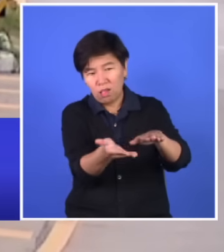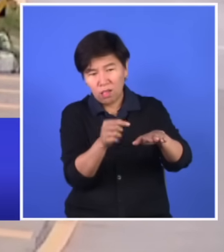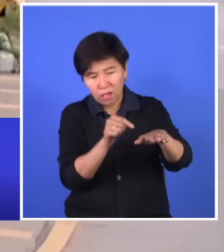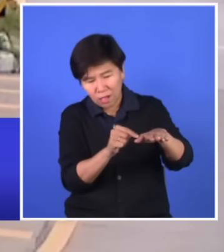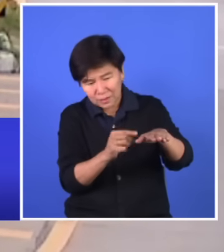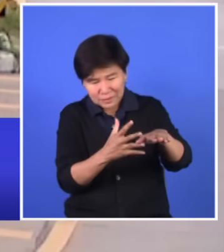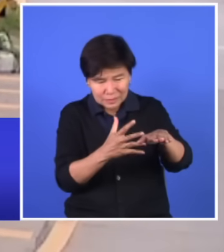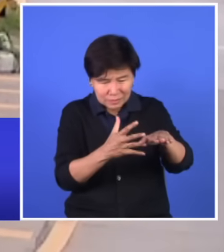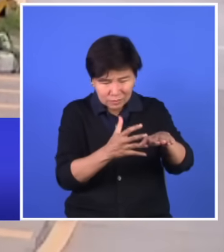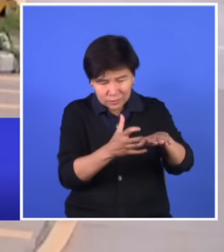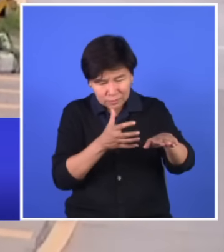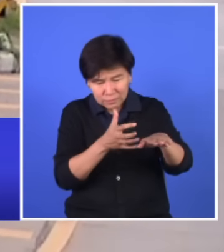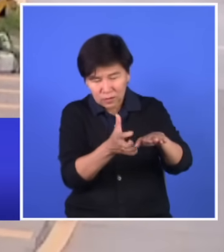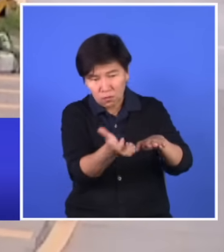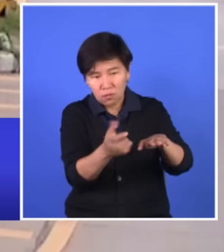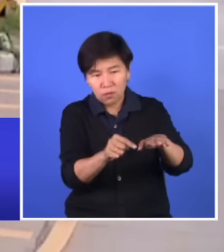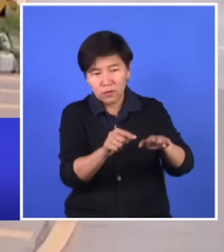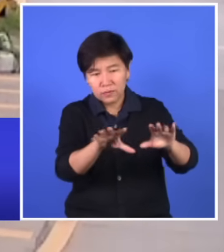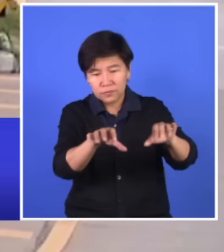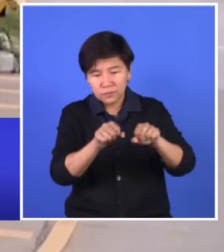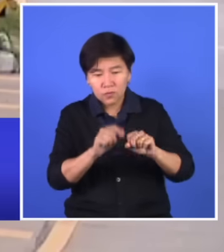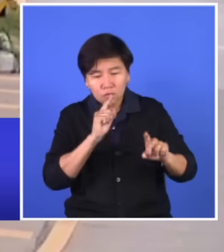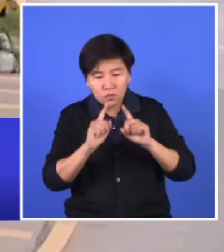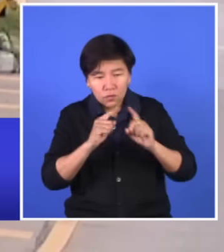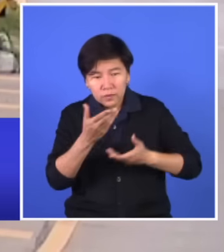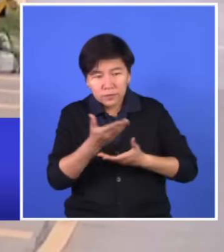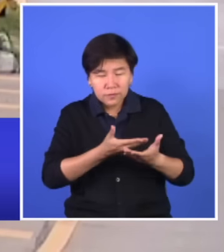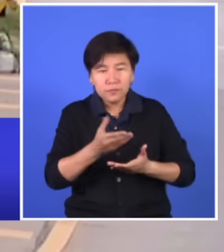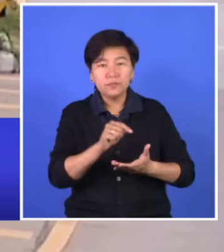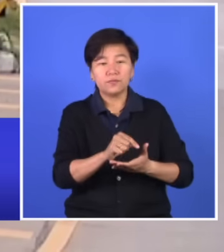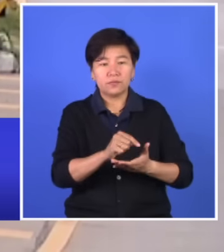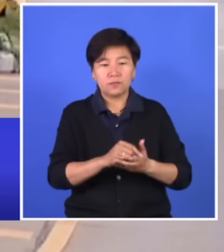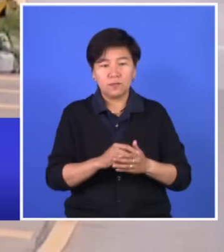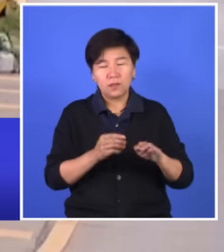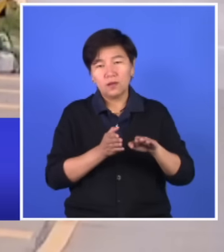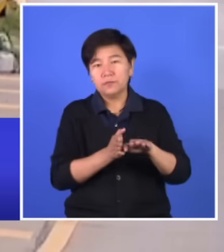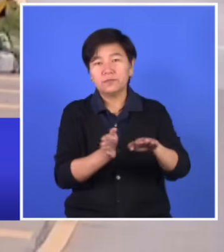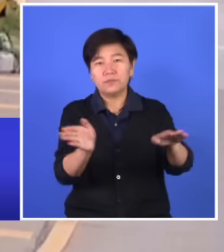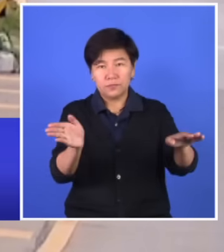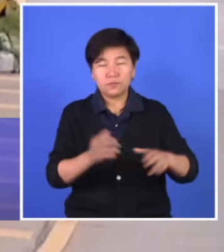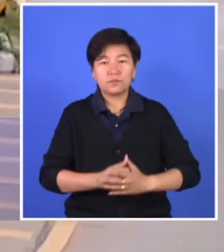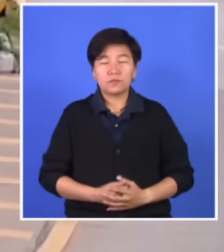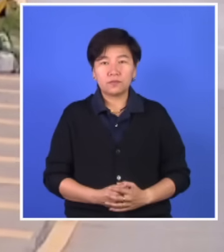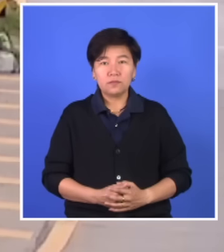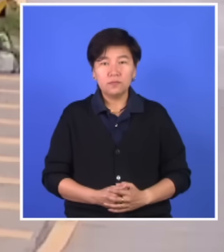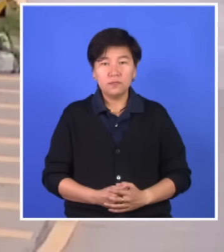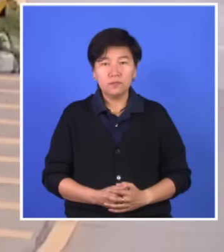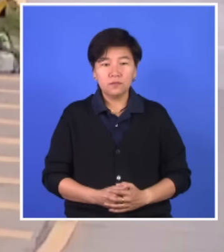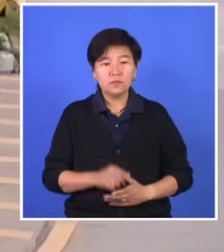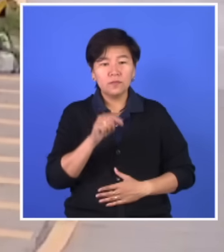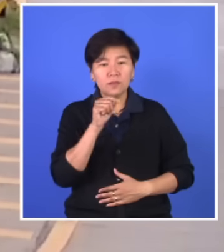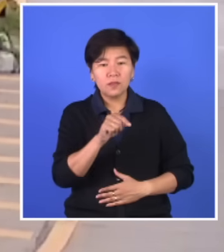มาเจรจากันนะครับเจรจากันก็ชดใช้คความเสียหายกันสุดท้ายก็ก็แยกคนละทิศคนละทางว่าอย่างงั้นทีนี้เค้าก็บอกว่า